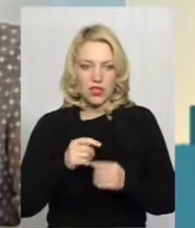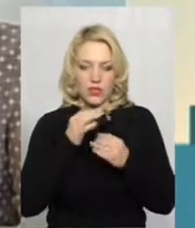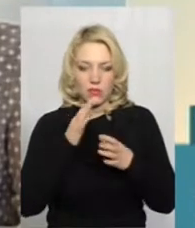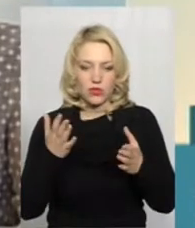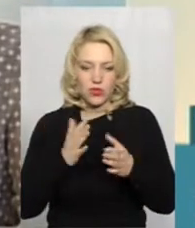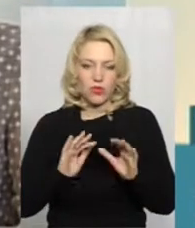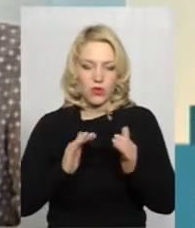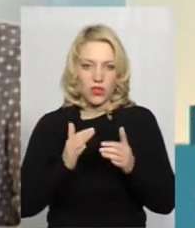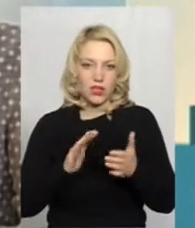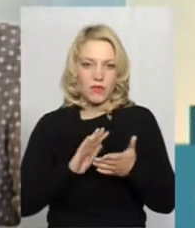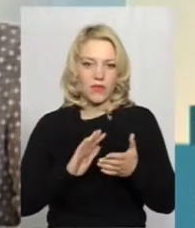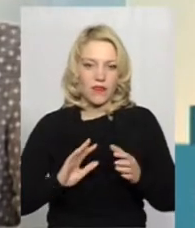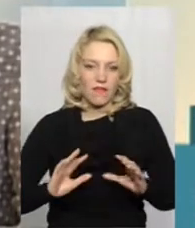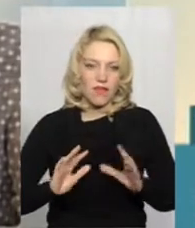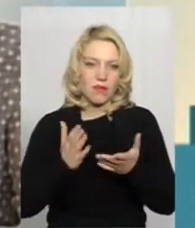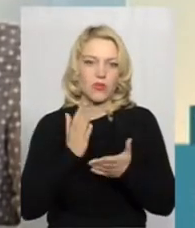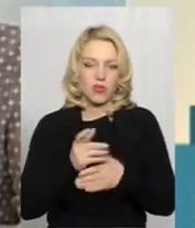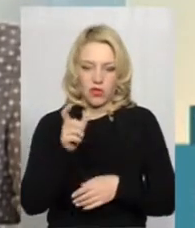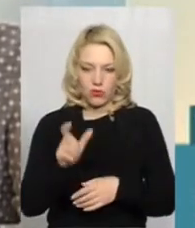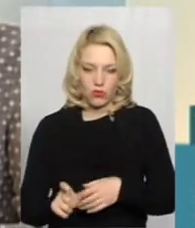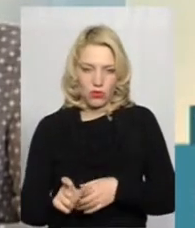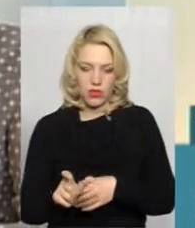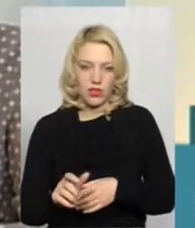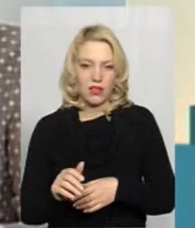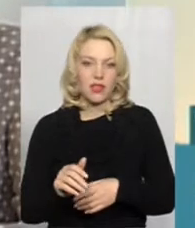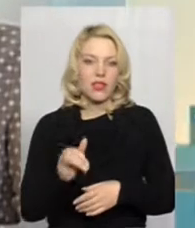будь-яким конкретним випадком стоїть конкретна дитина або